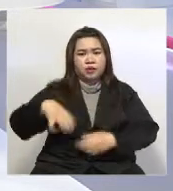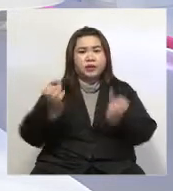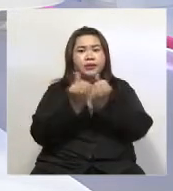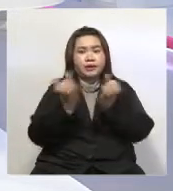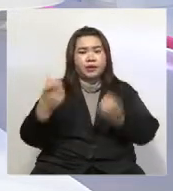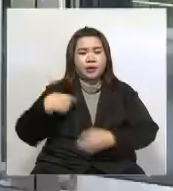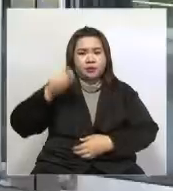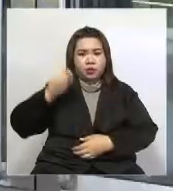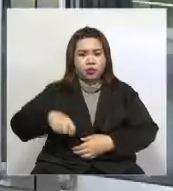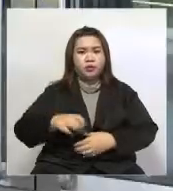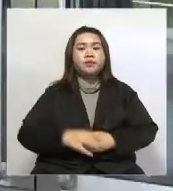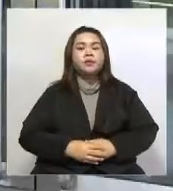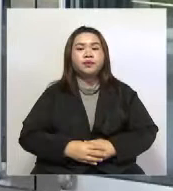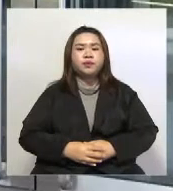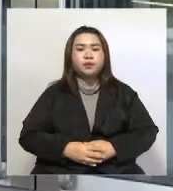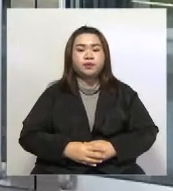ค่ะ